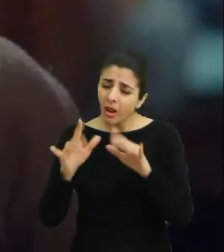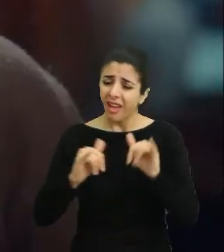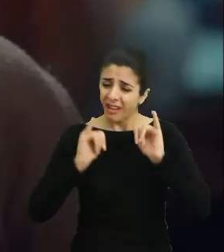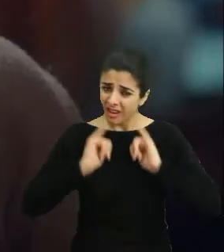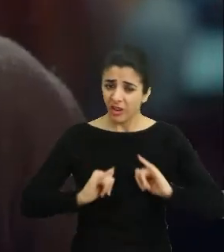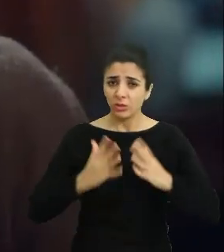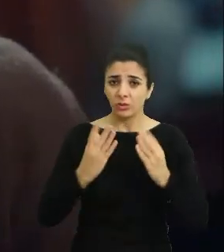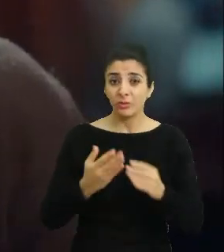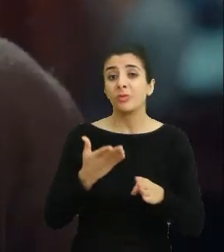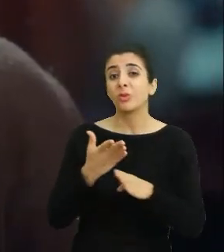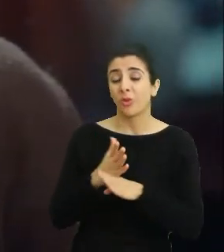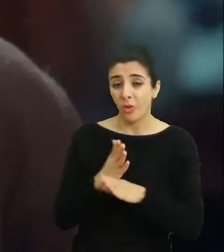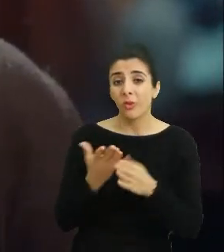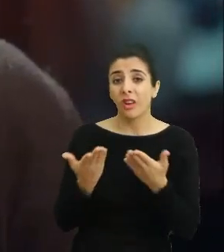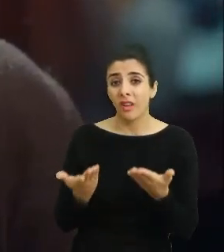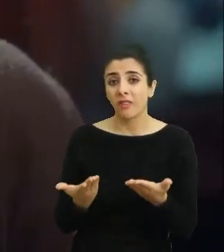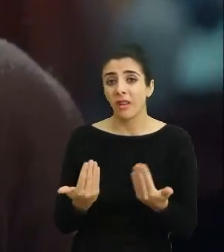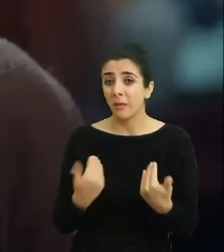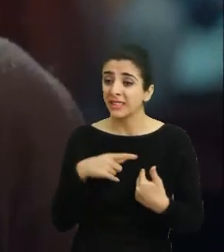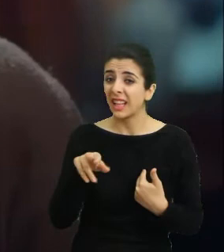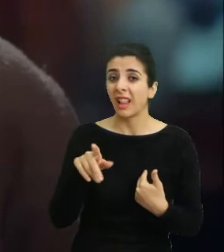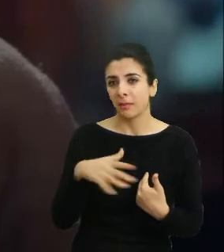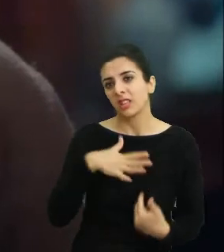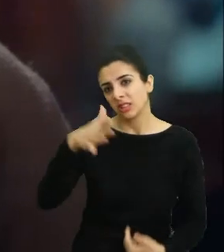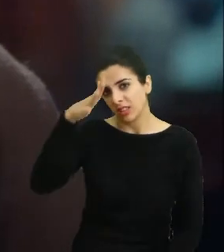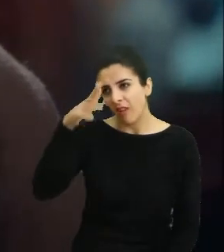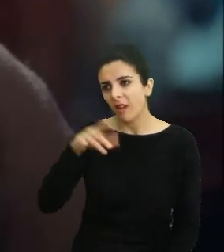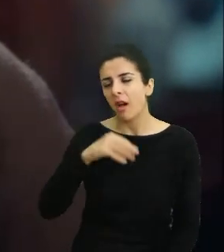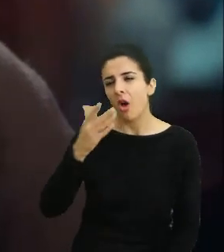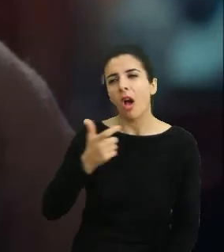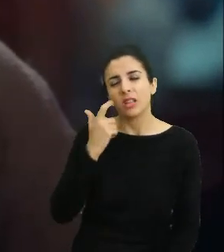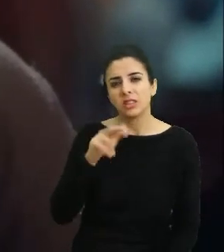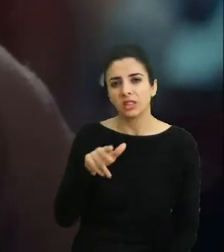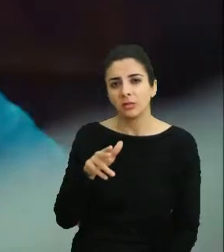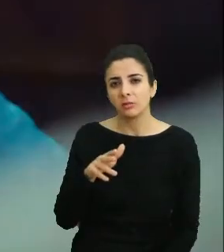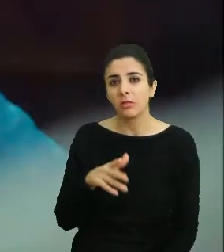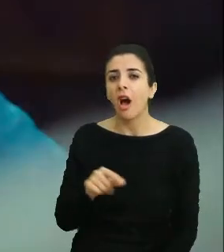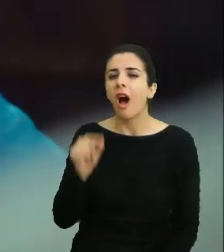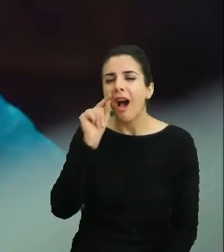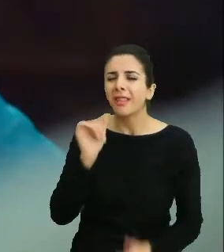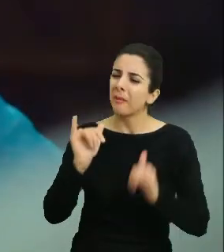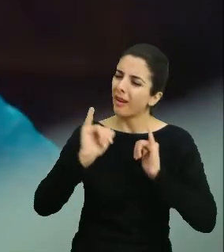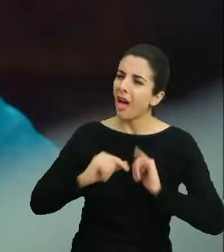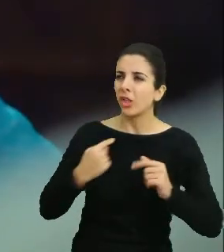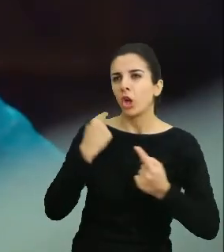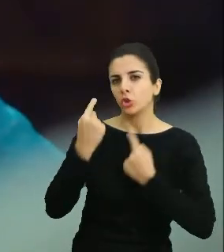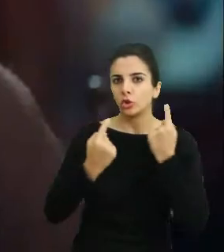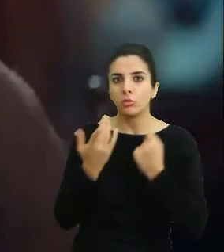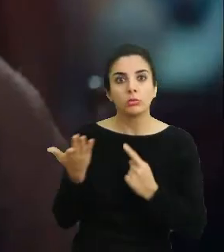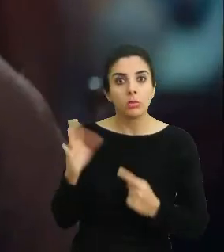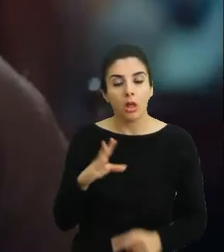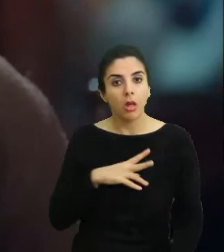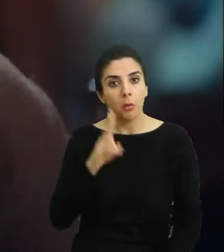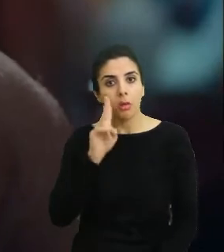nefes alsın. Hey ya, ben de senin gibi safıdım bir zamanlar. Adam bir nefes alsın diyordum. Sonra